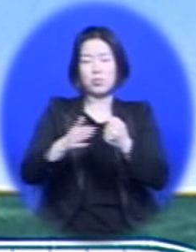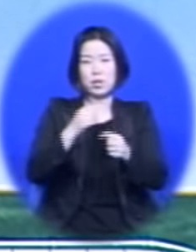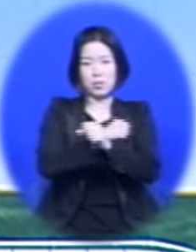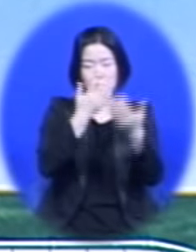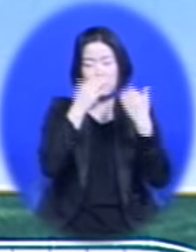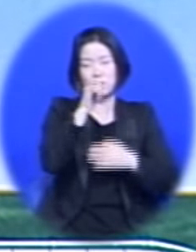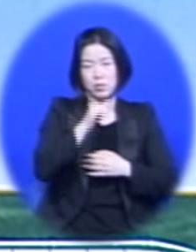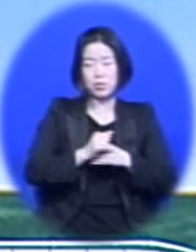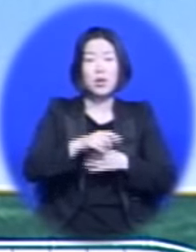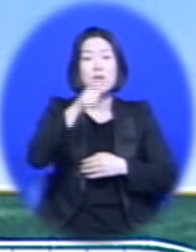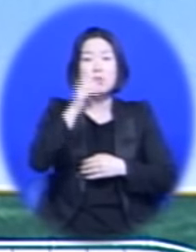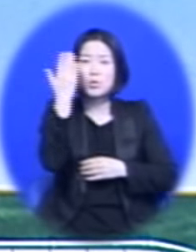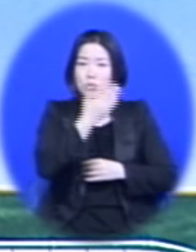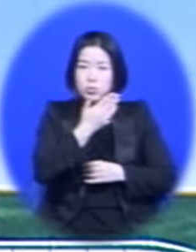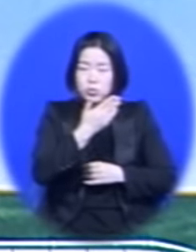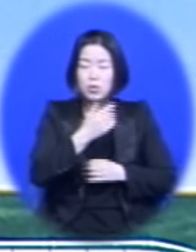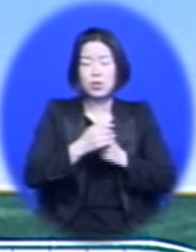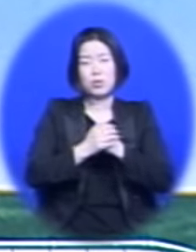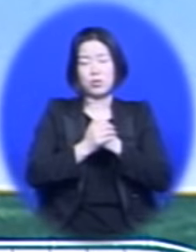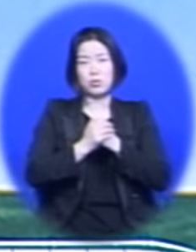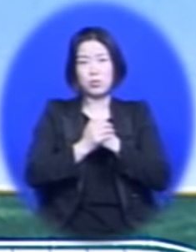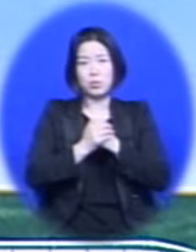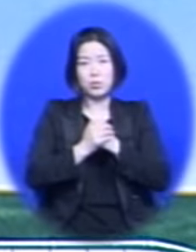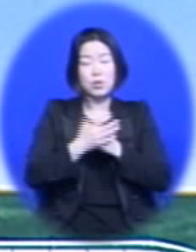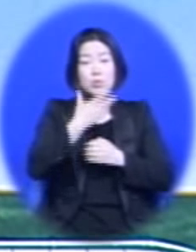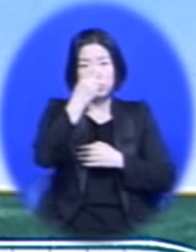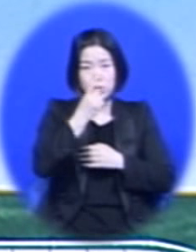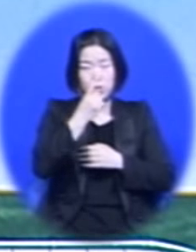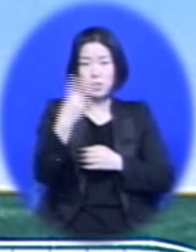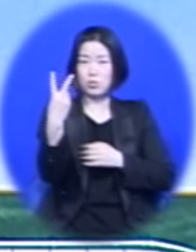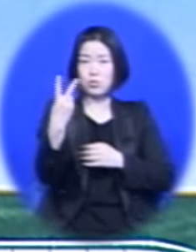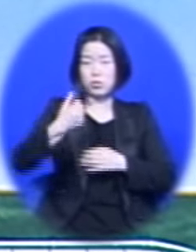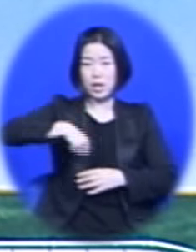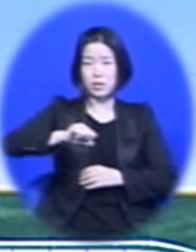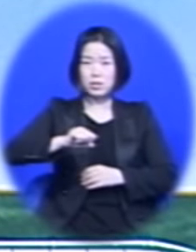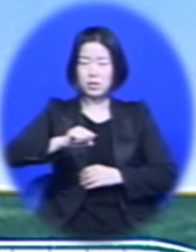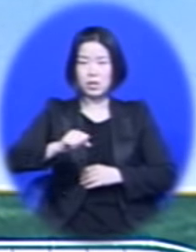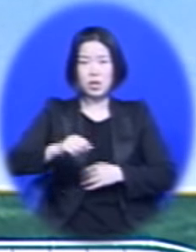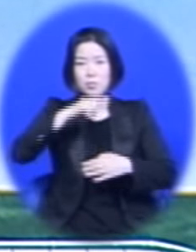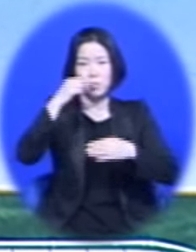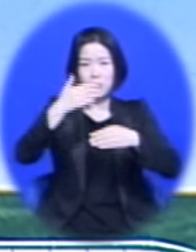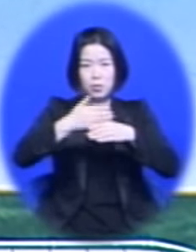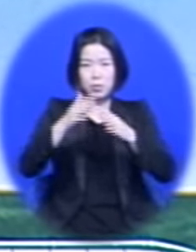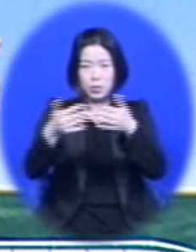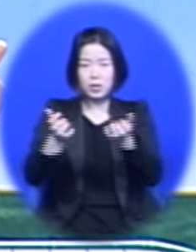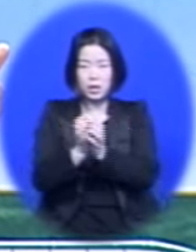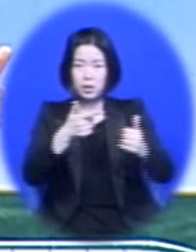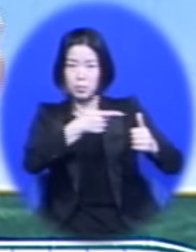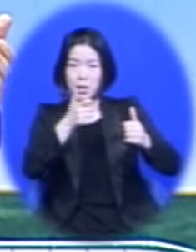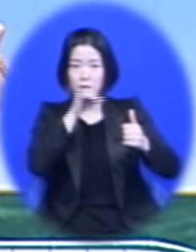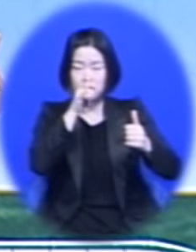여순반란 사건 때 두 아들 공산당에게 총살당했습니다. 그런데 그 두 아들